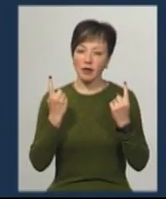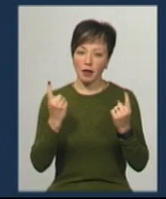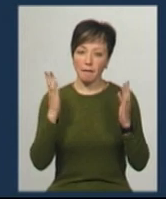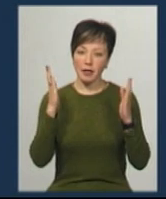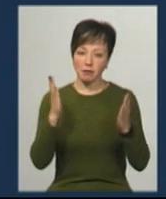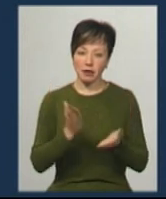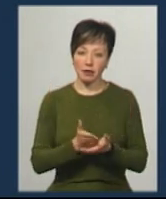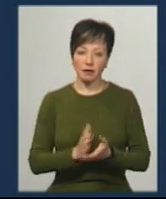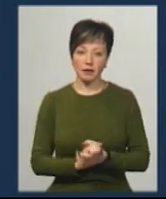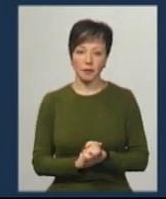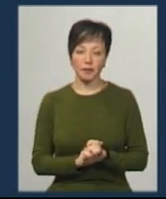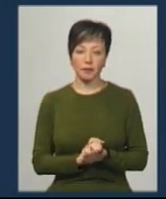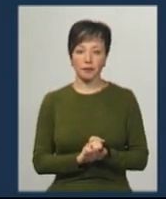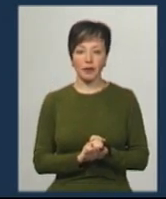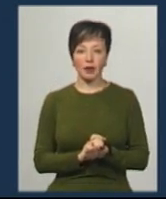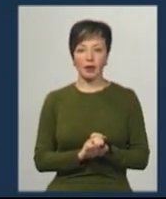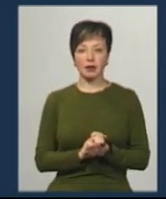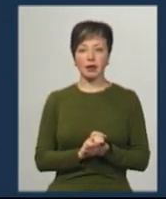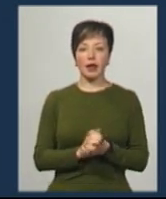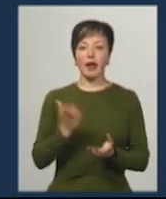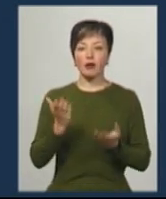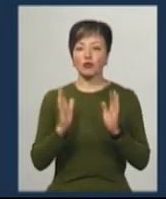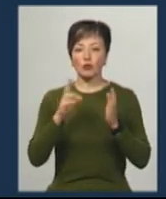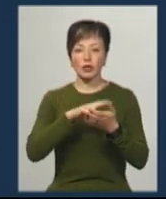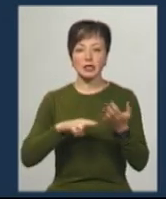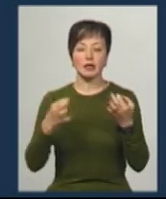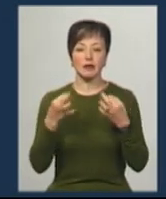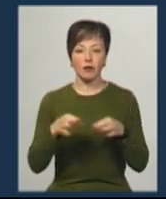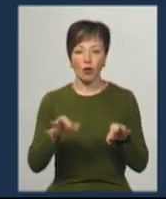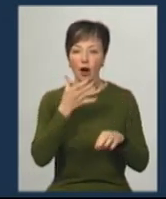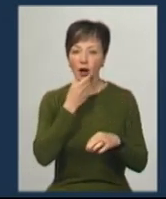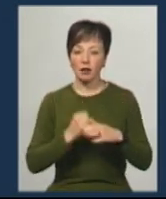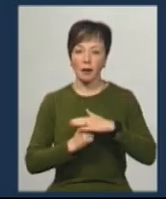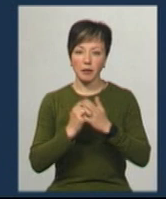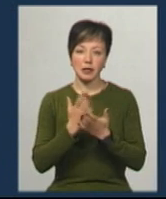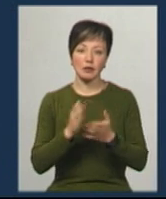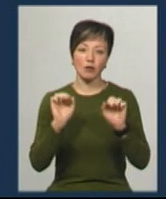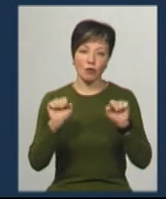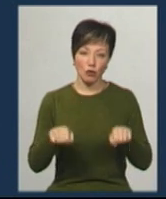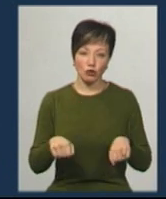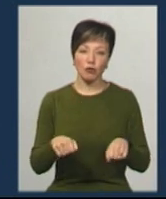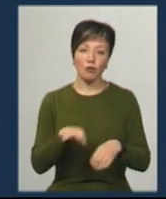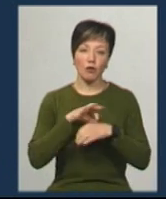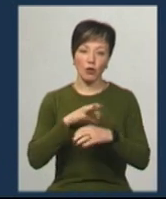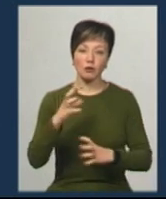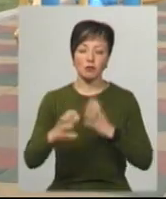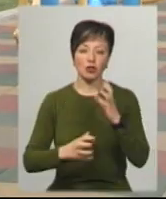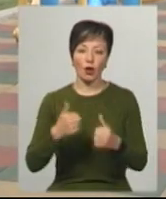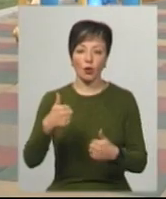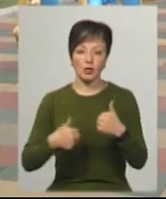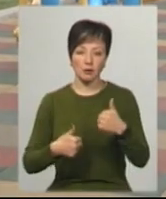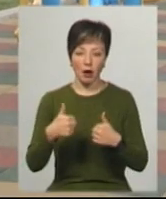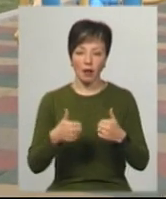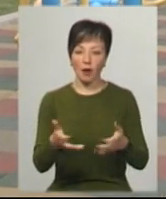перспективи. Якщо він десертифікований, там гарна база, є кваліфіковані тренери, як буде тоді можливість проводити міжнародні змагання.